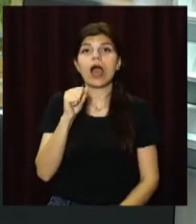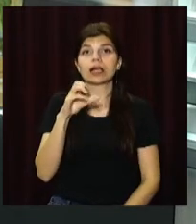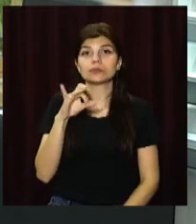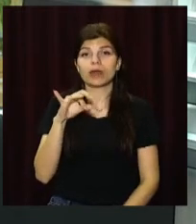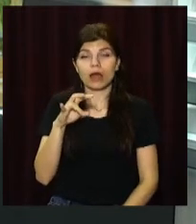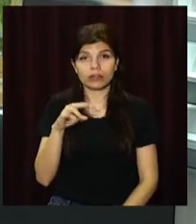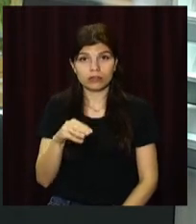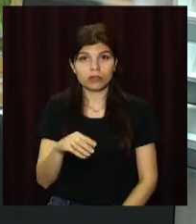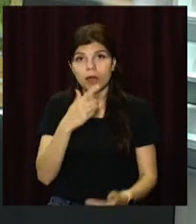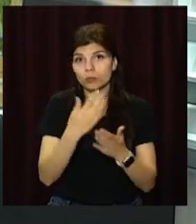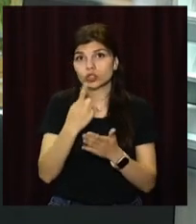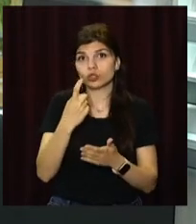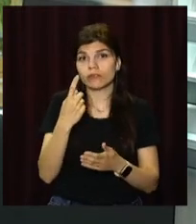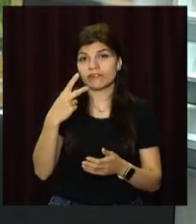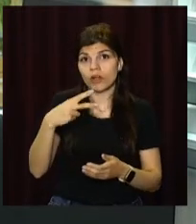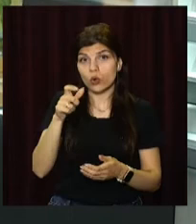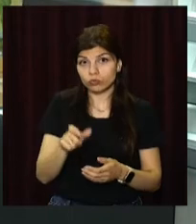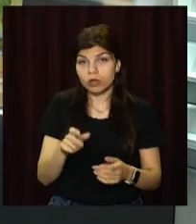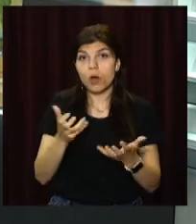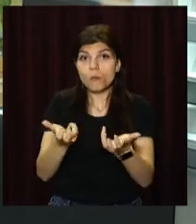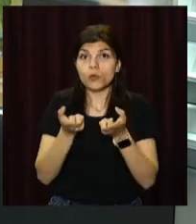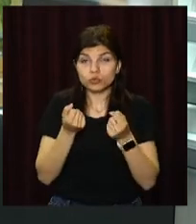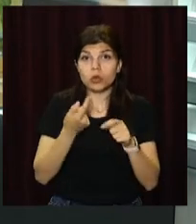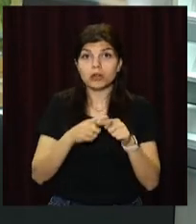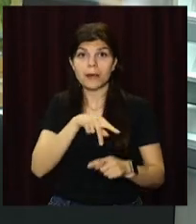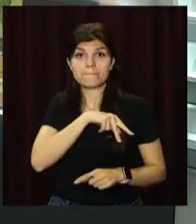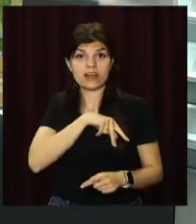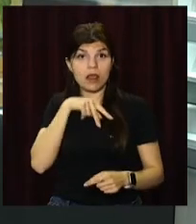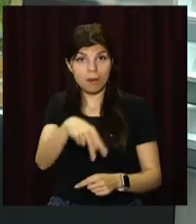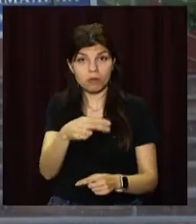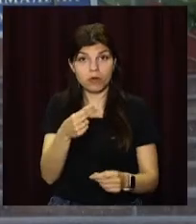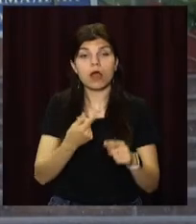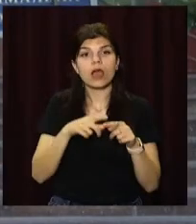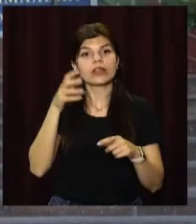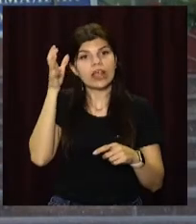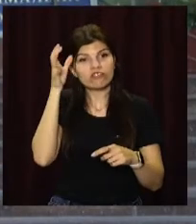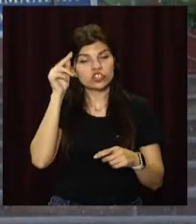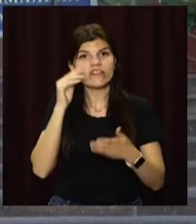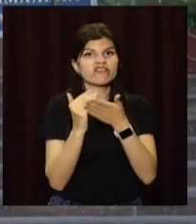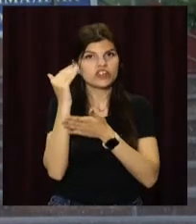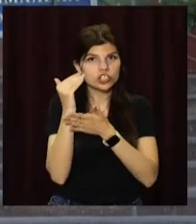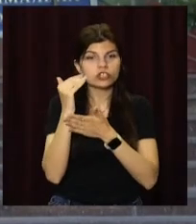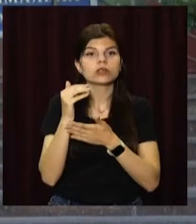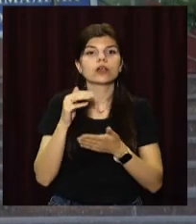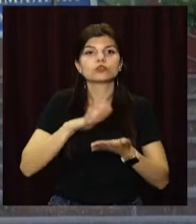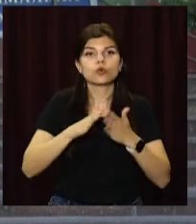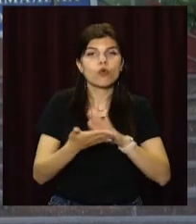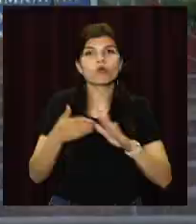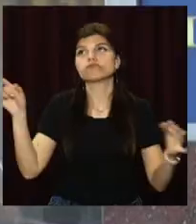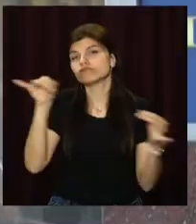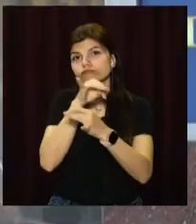отримуватимуть понад 120 людей. Кандидатів на урядові премії висували навчальні заклади вищої за погодженням з